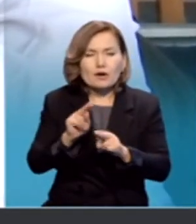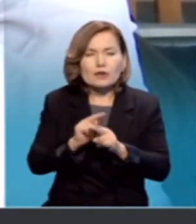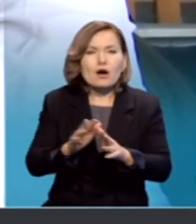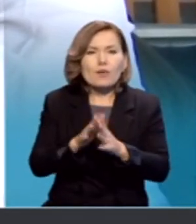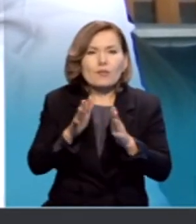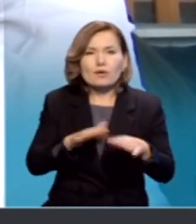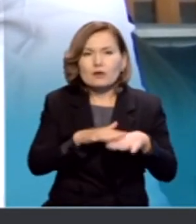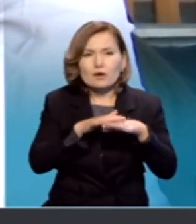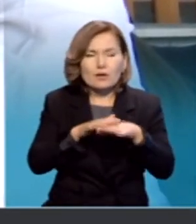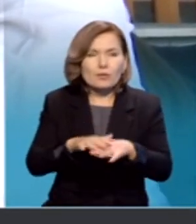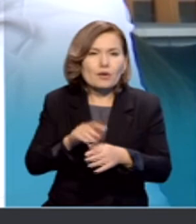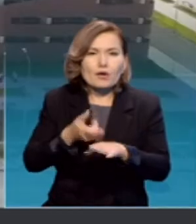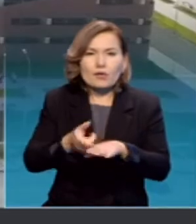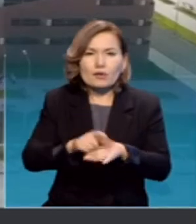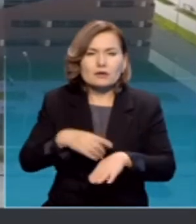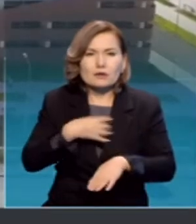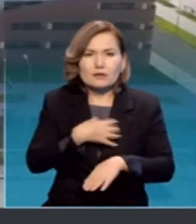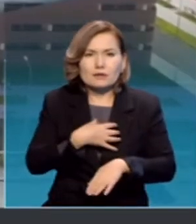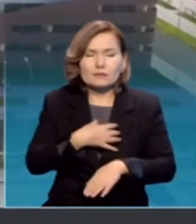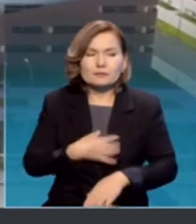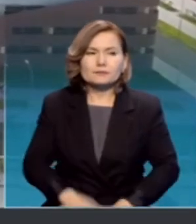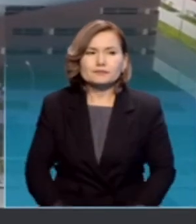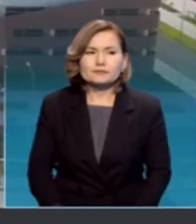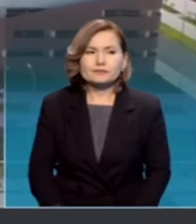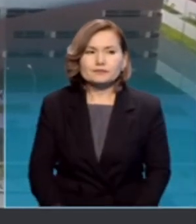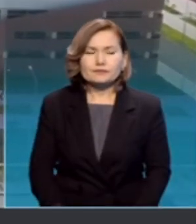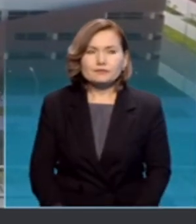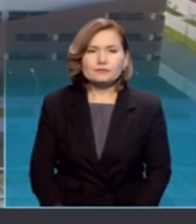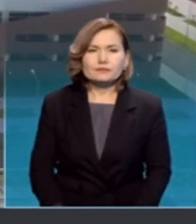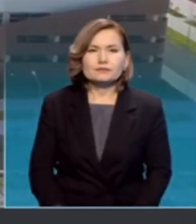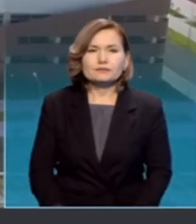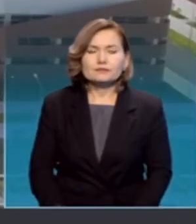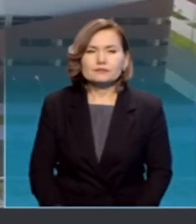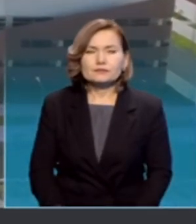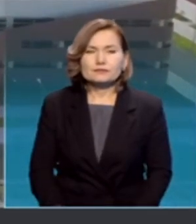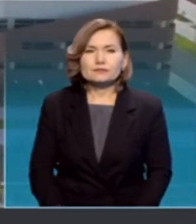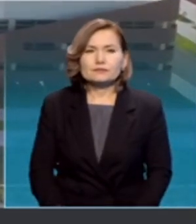болуға үндеуі сондықтан. Болат Аманбаев, Ерлан Омашев, Қазақстан ұлттық телеарнасы, Павлодар.